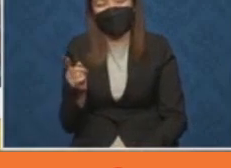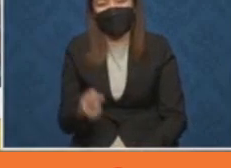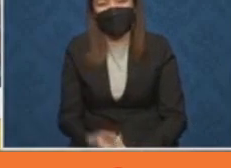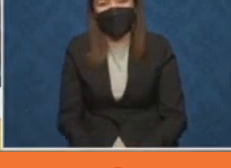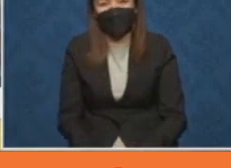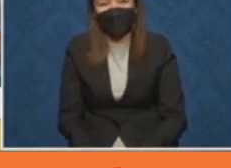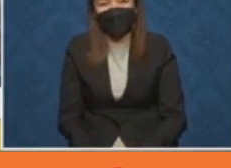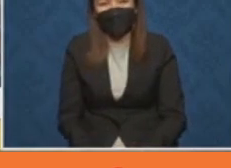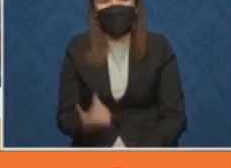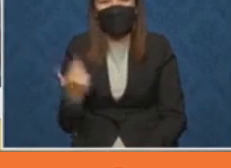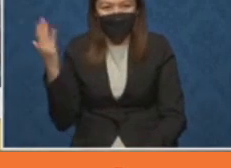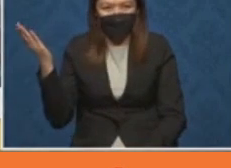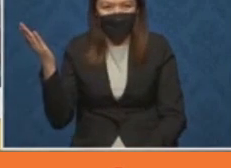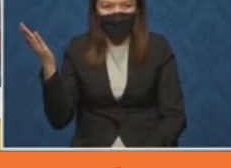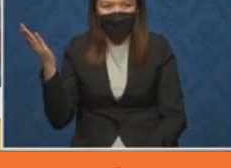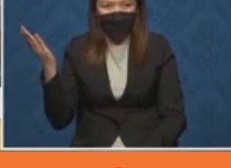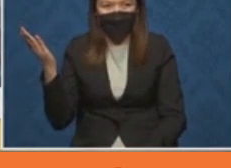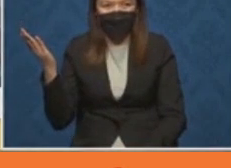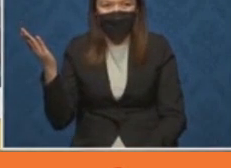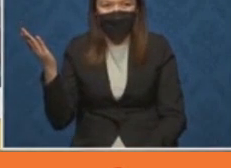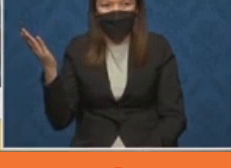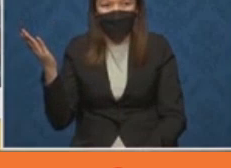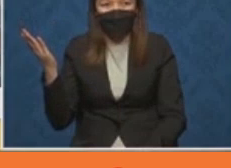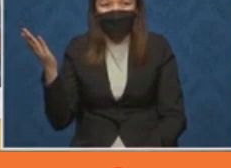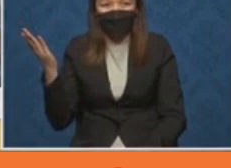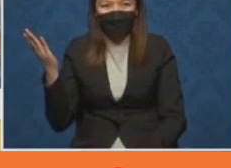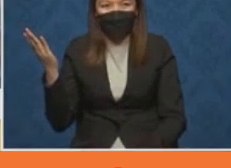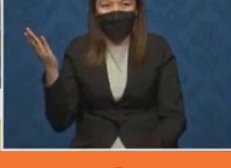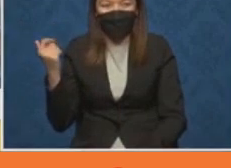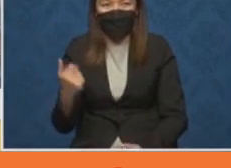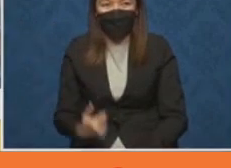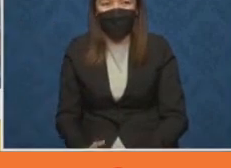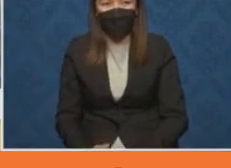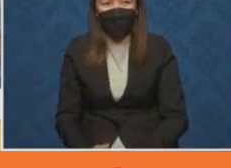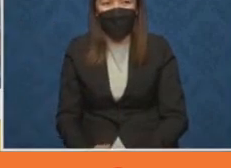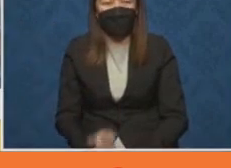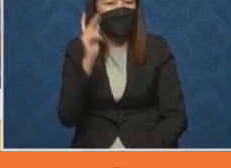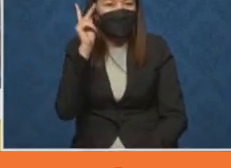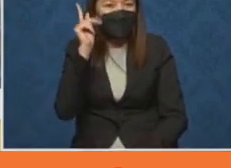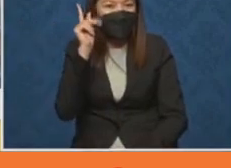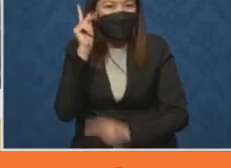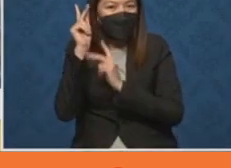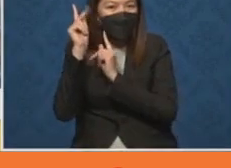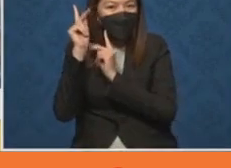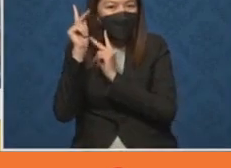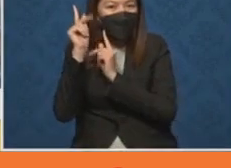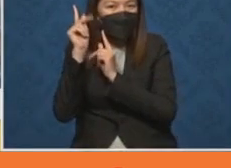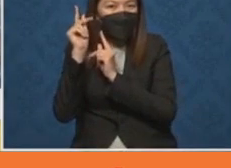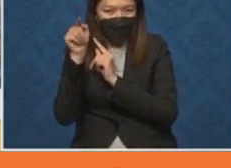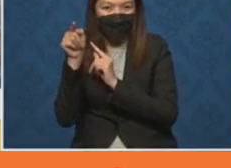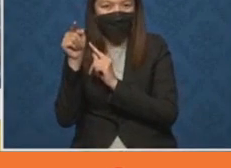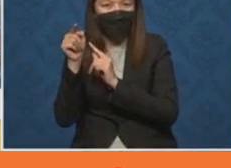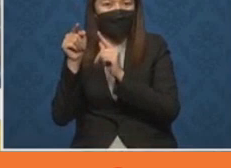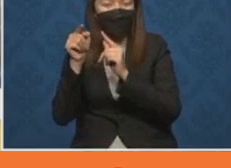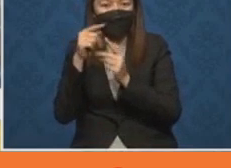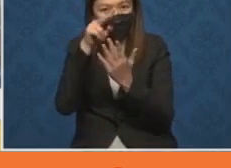ขอสัทัไปครั อี้ผมไมได้ก่าวเอง อัี้คือสอบนชนตั้งข้อสังเกตครับผมขอนญาิทผู้ชาญอ